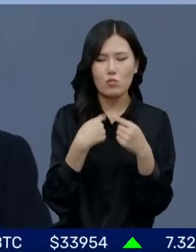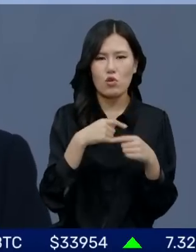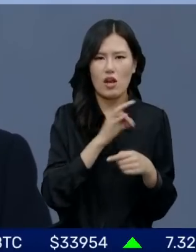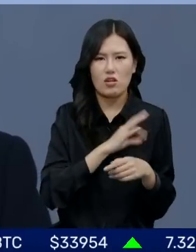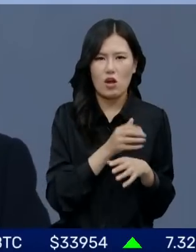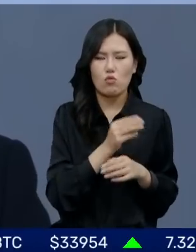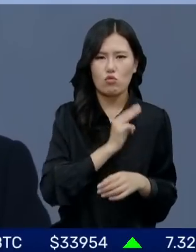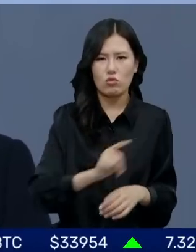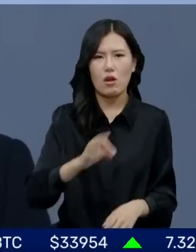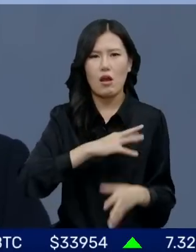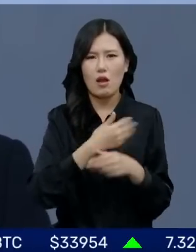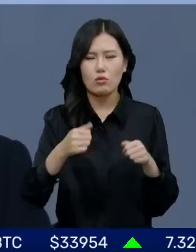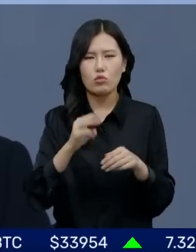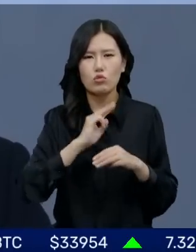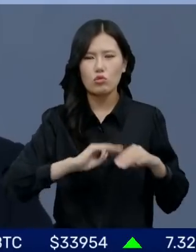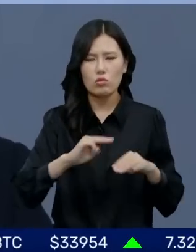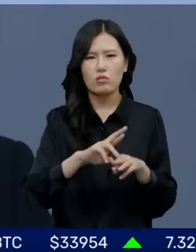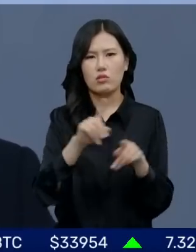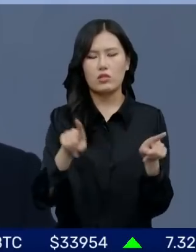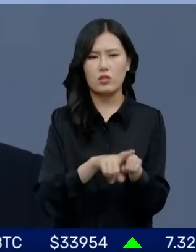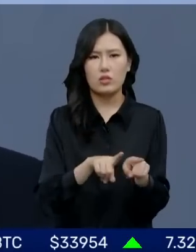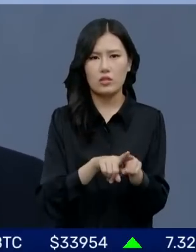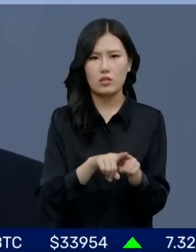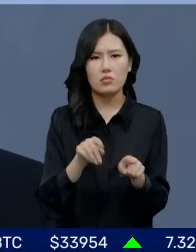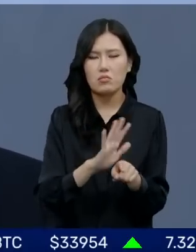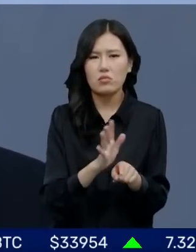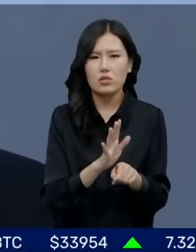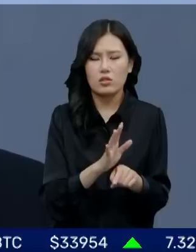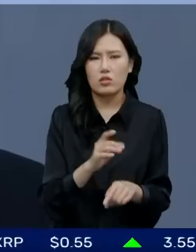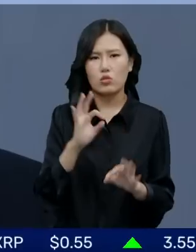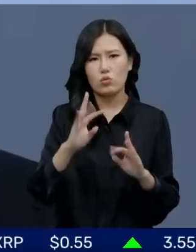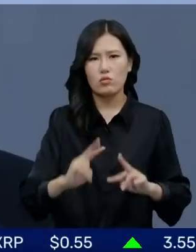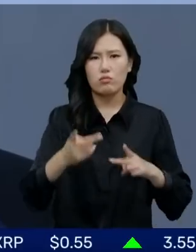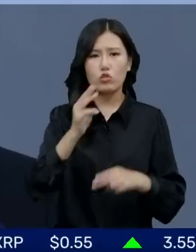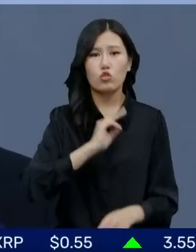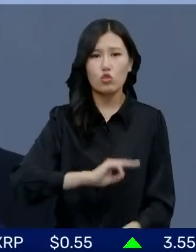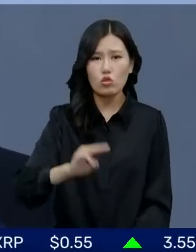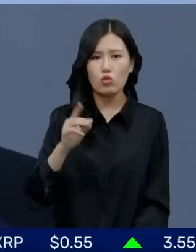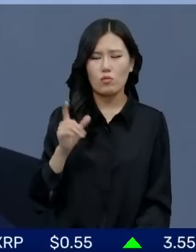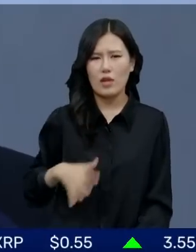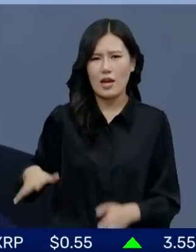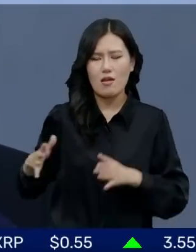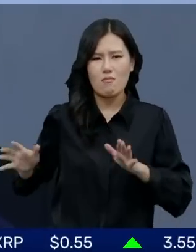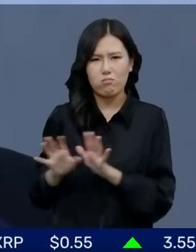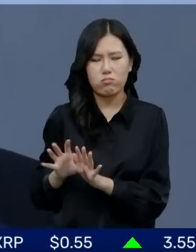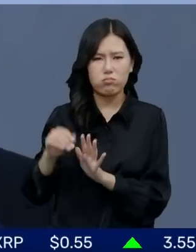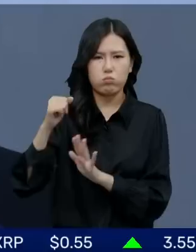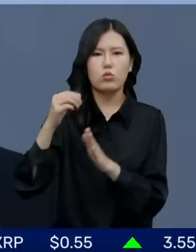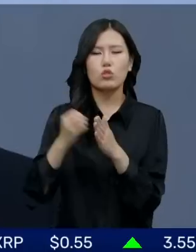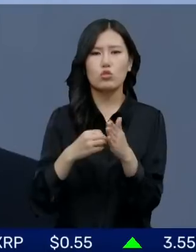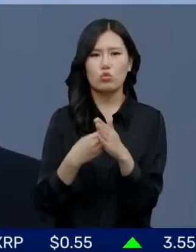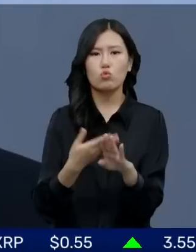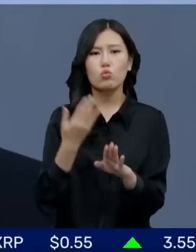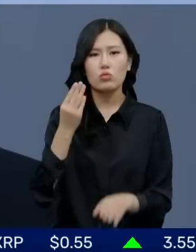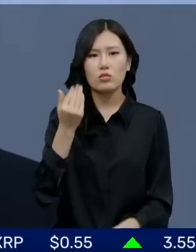байгууллагат нь ч гэсэн ашигтай байгаад байна. Хувь хүмүүсийн ашигнаар болгоо. Тэгэхээр үүний засгийн төлөө бид нэр бүгд хамтдаа ажиллах хэрэгтэй. Сайн шатар сайд үгэндээ хэлж гээ. Үүн дээр төр